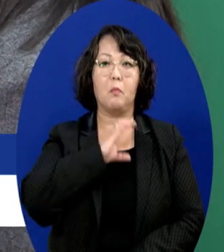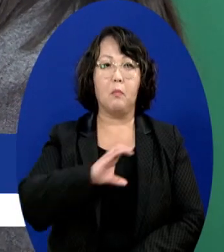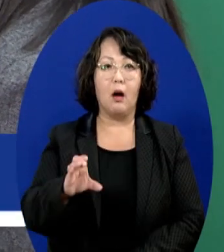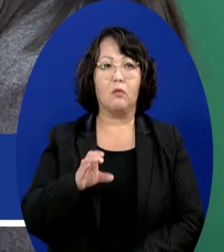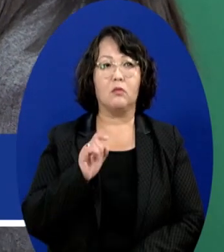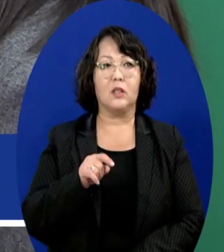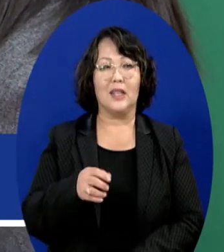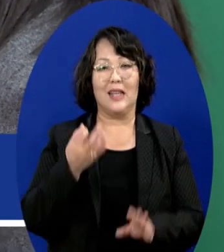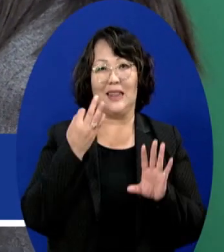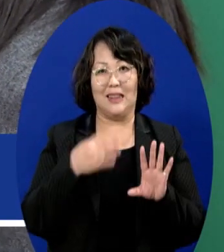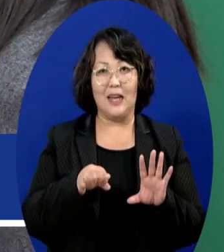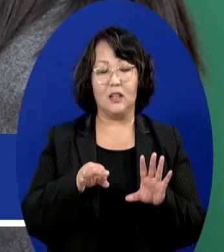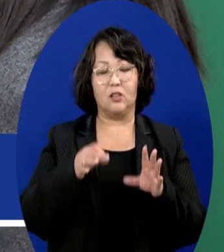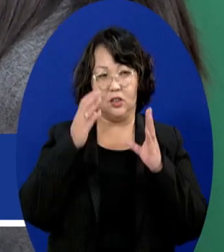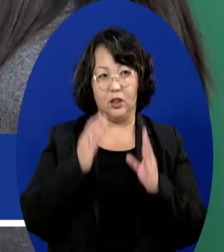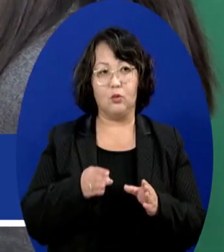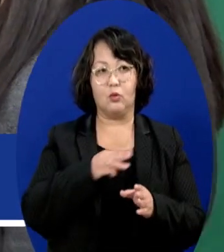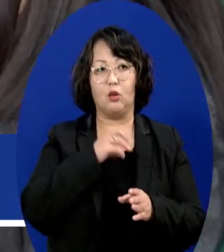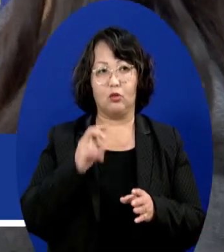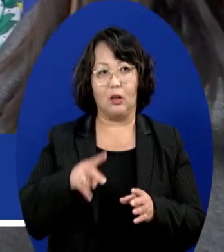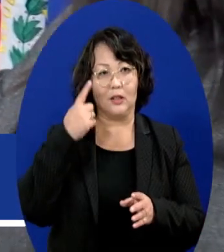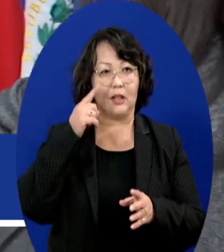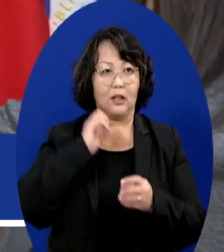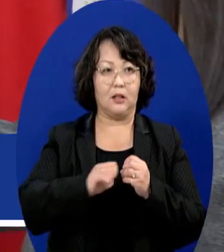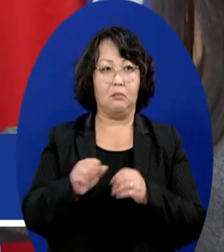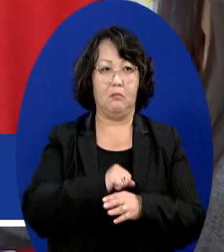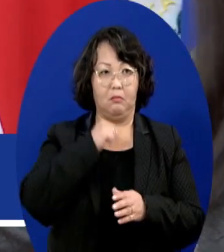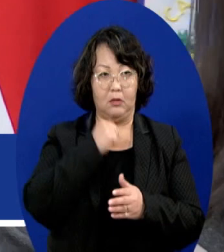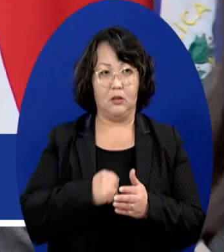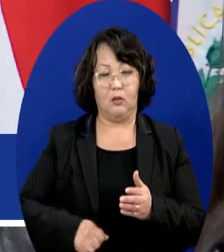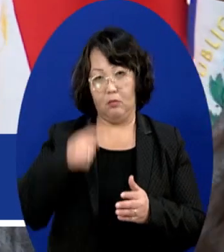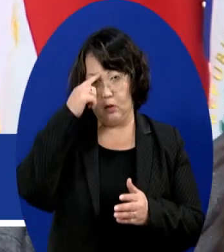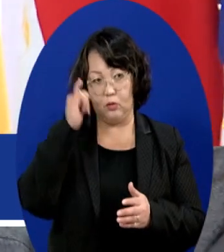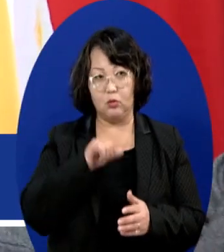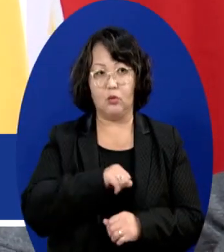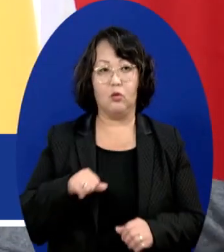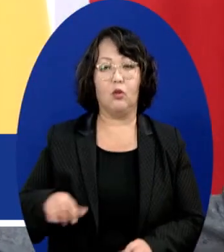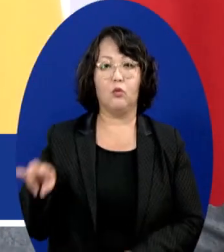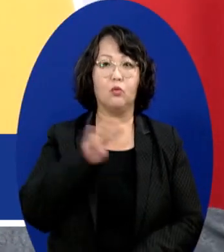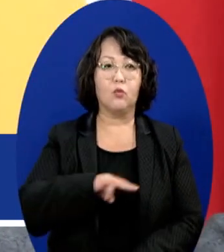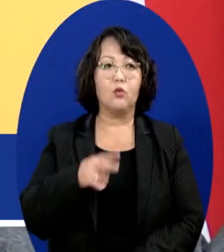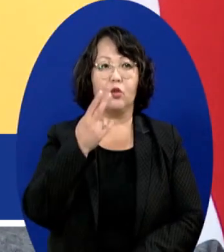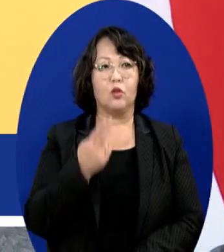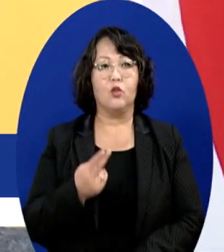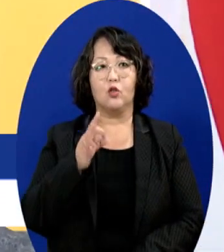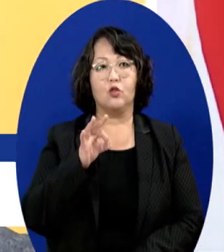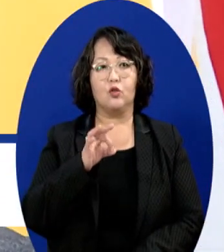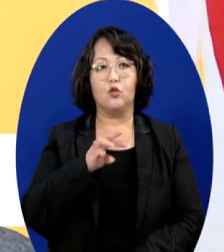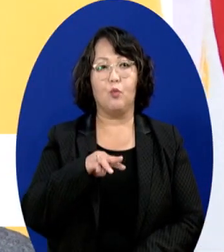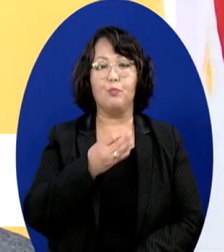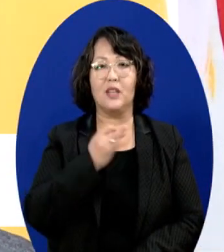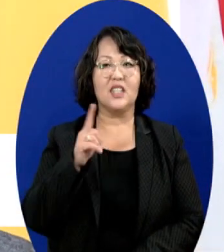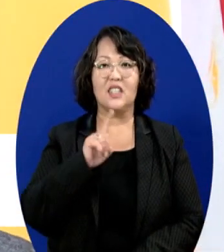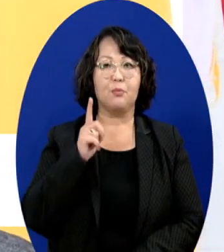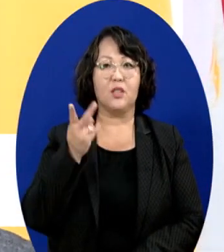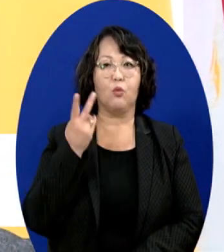хүрээнд 80 орчим тогтоо шийдвэрийг санаачилж батлуулсан байдаг. Монгол улс өөрийнхөө нутаг дэвсгэрийг бол цөмийн зэвсгээс ангид статустай